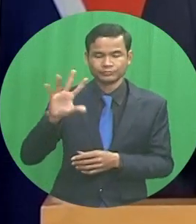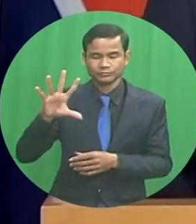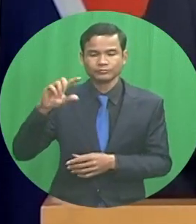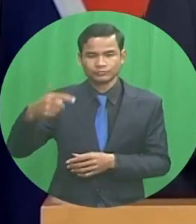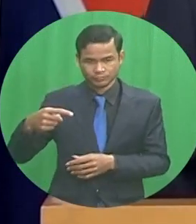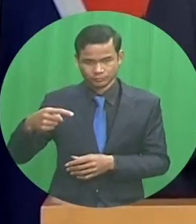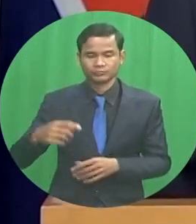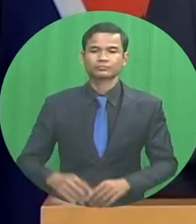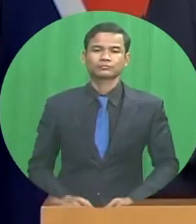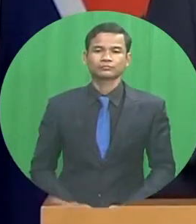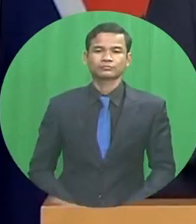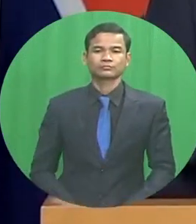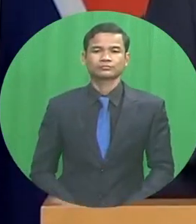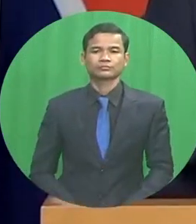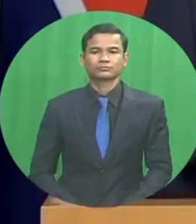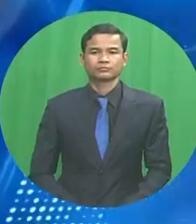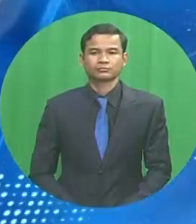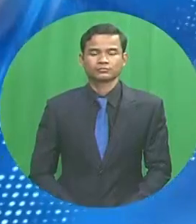ខ្នង